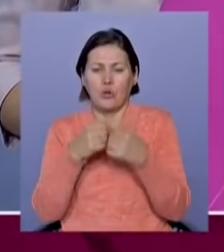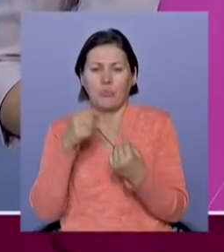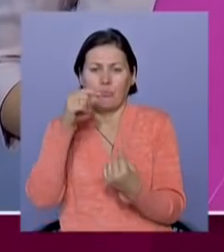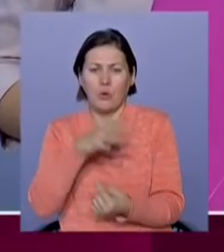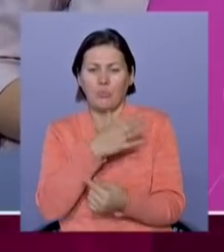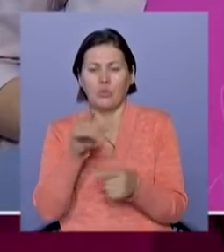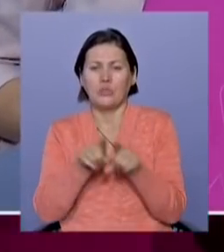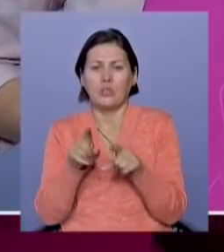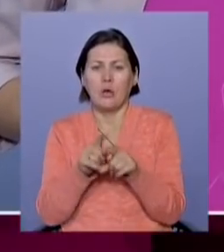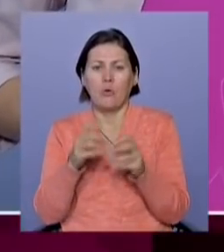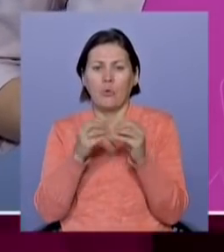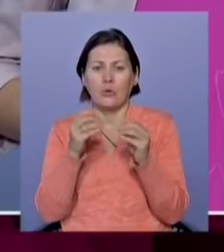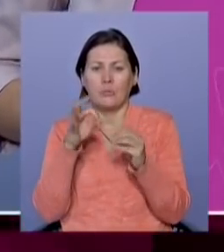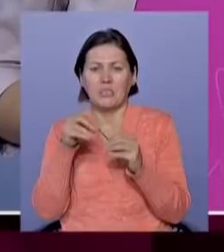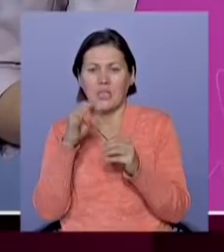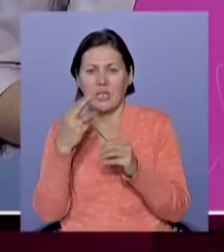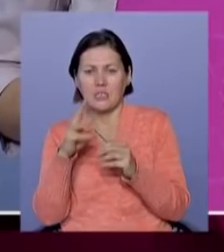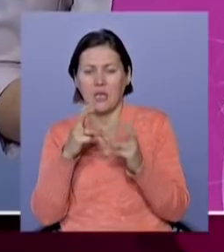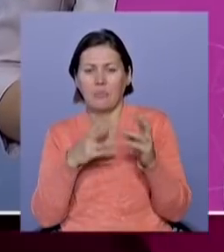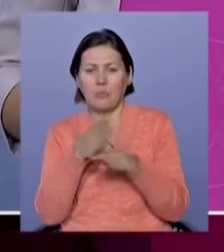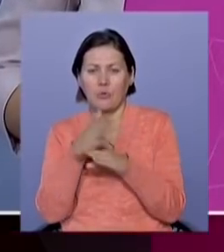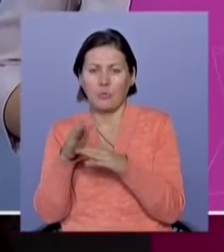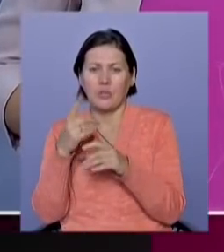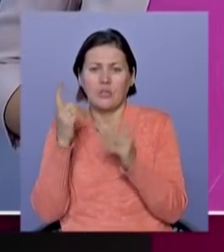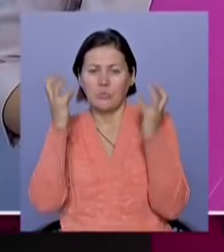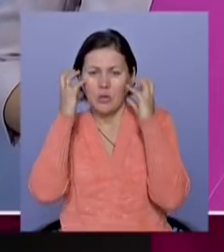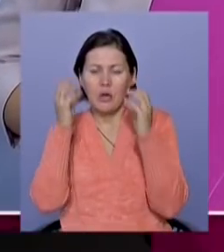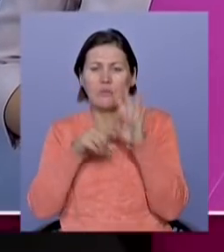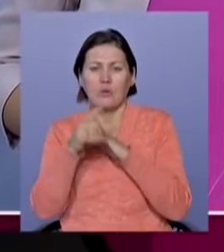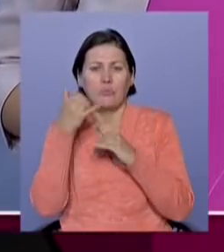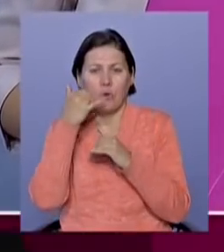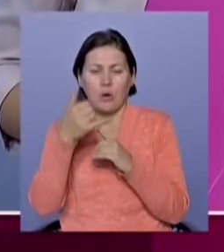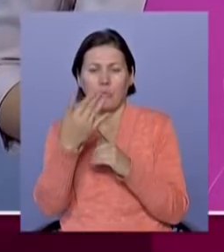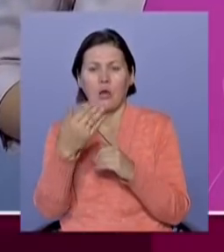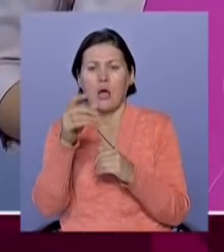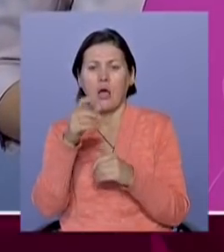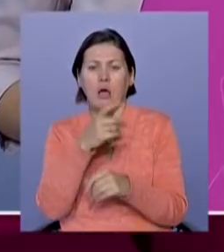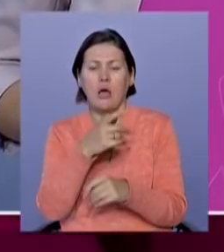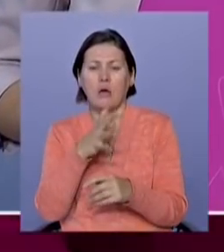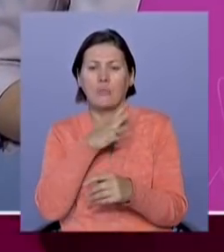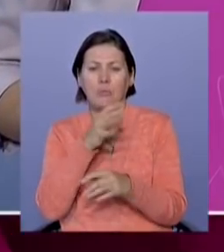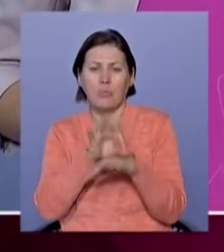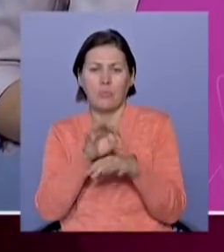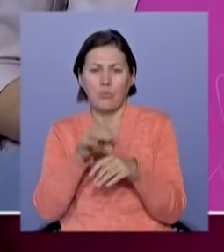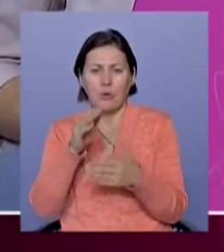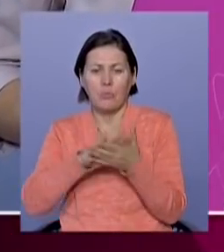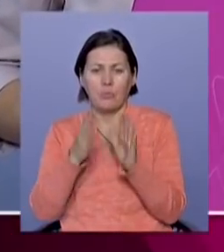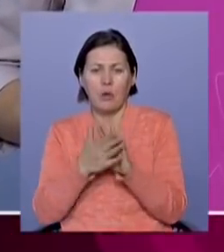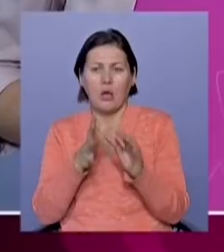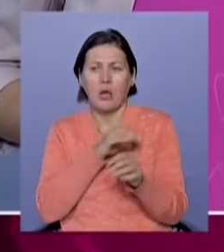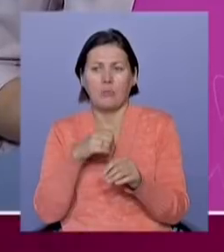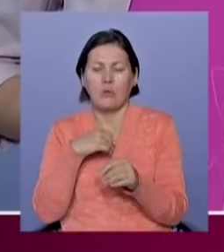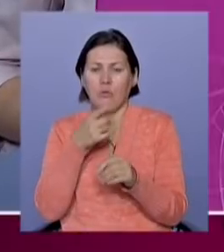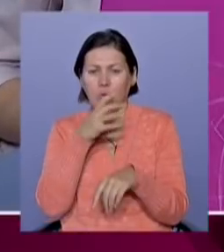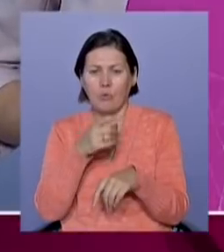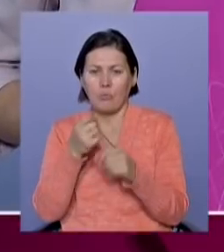10 подстанцияға бөлінген. Қоңыраулар алдымен диспетчерлік орталыққа түседі. Осындағы аға дәрігерлер науқастың жағдайына қарай санатын